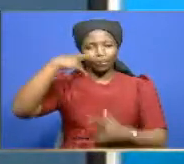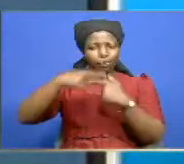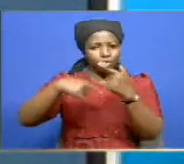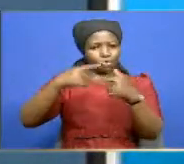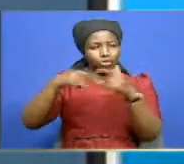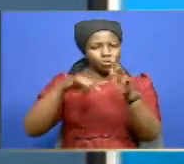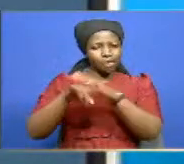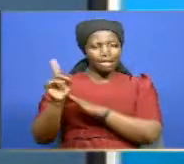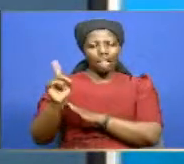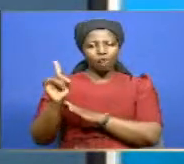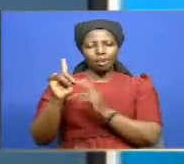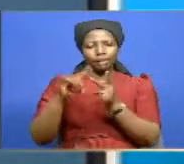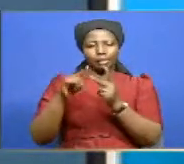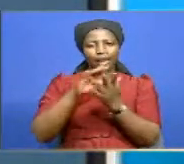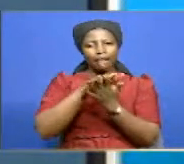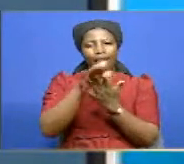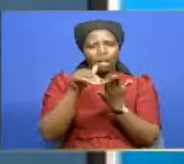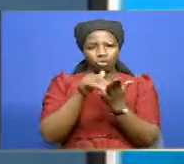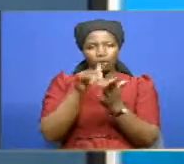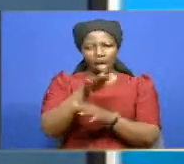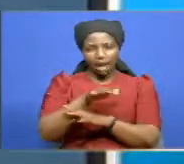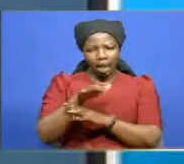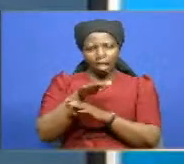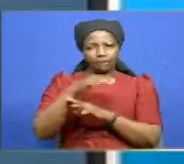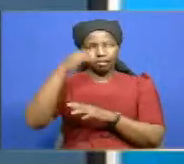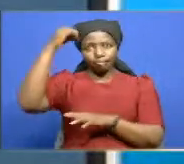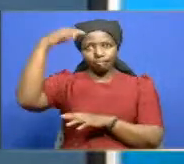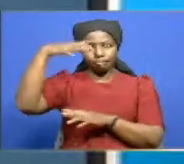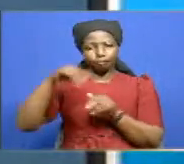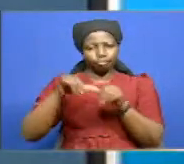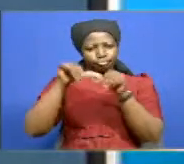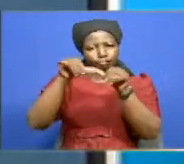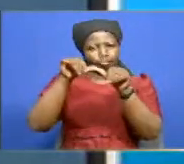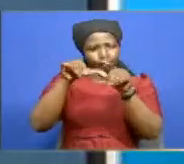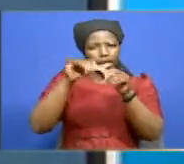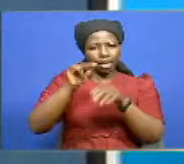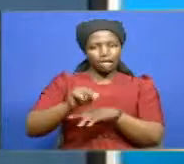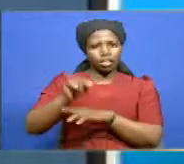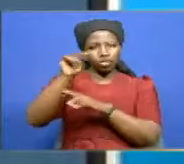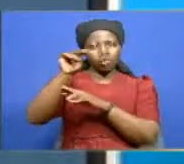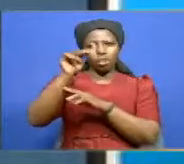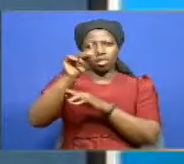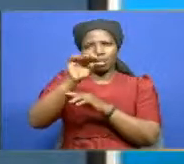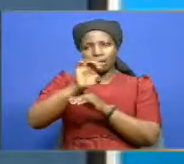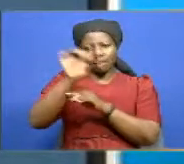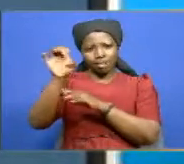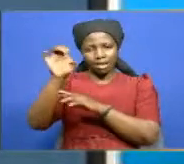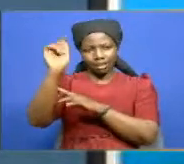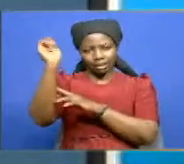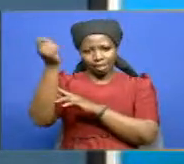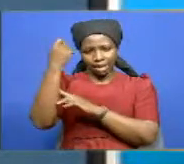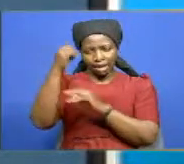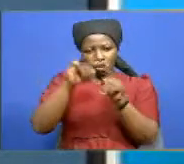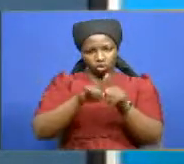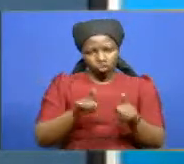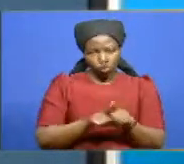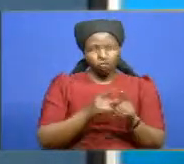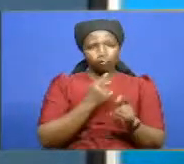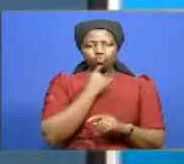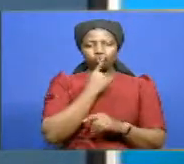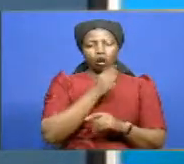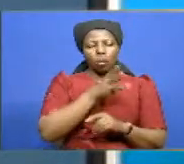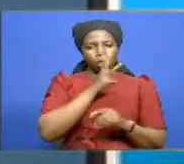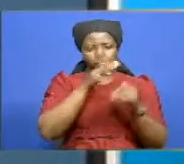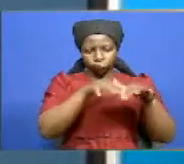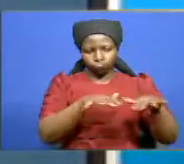ya Nairobi na maeneo ya kati. Jua litaendelea kung'aa katika maeneo ya kaskazini mashariki na pia maeneo ya Ziwa Turkana na pia mwambao